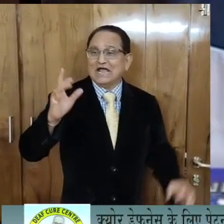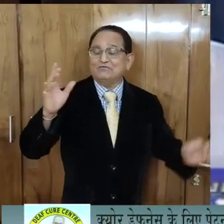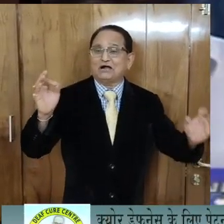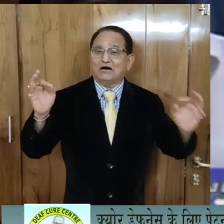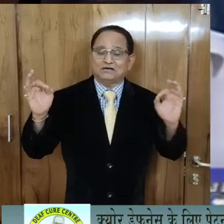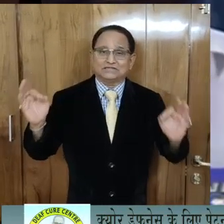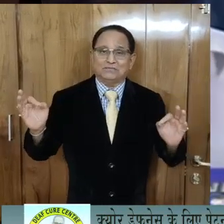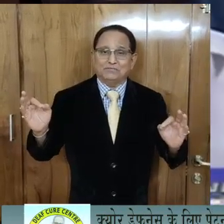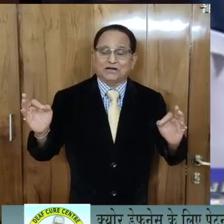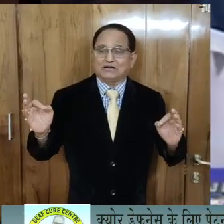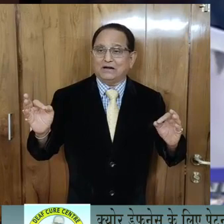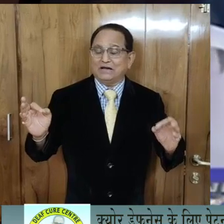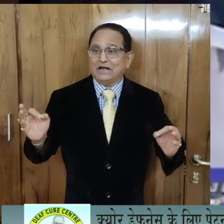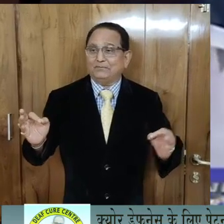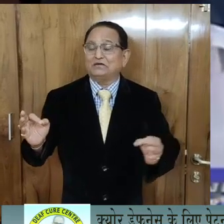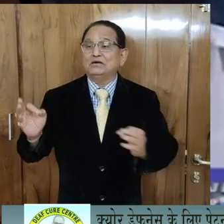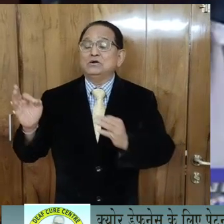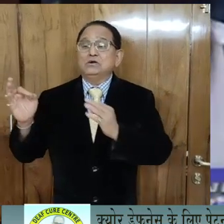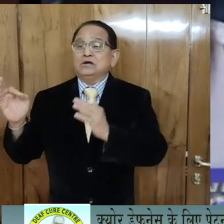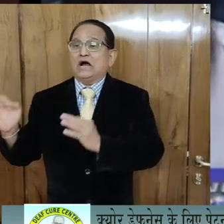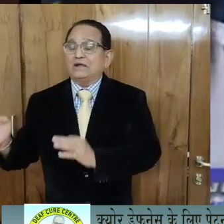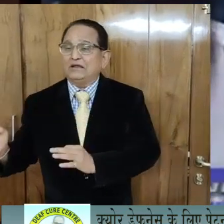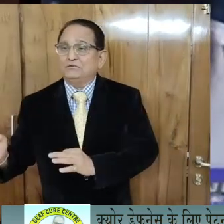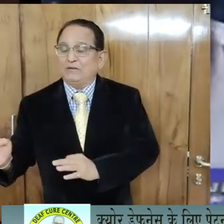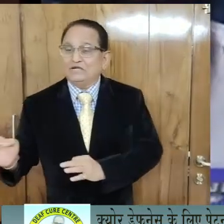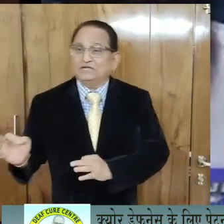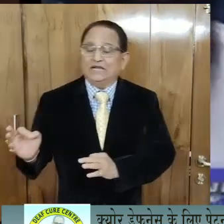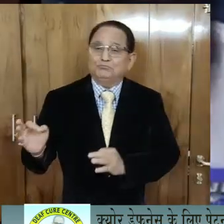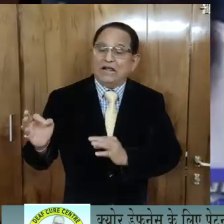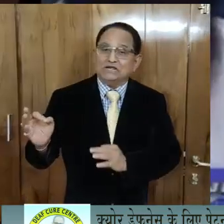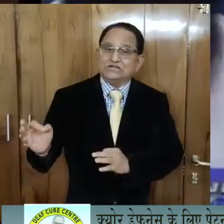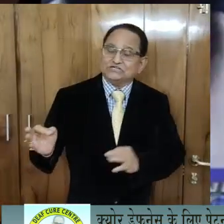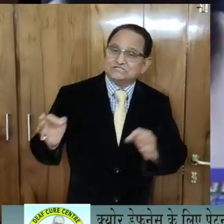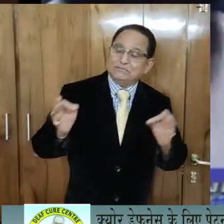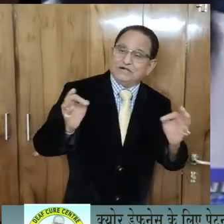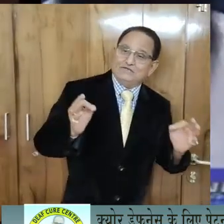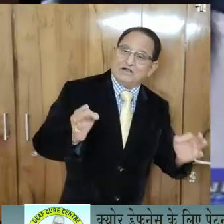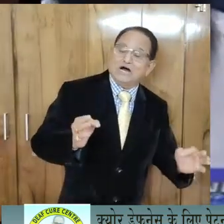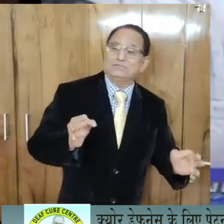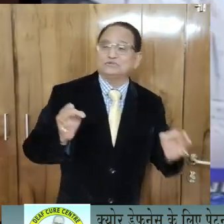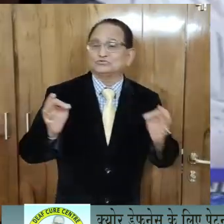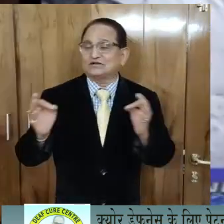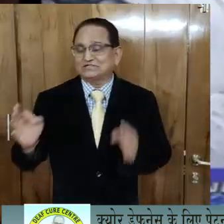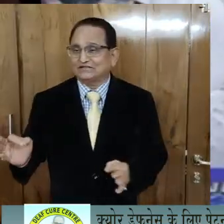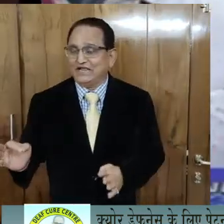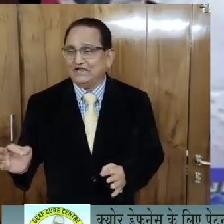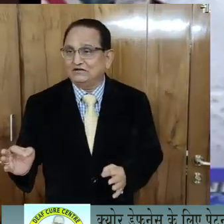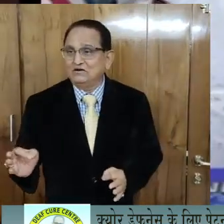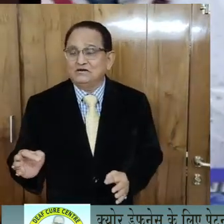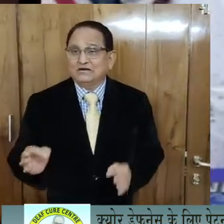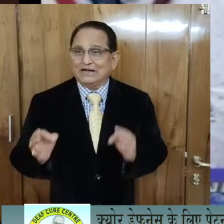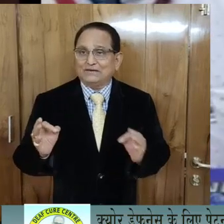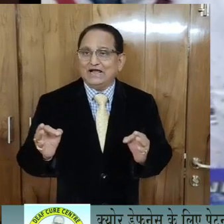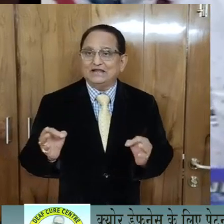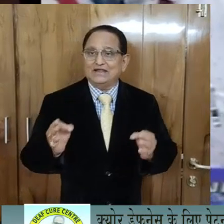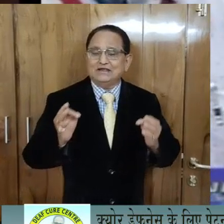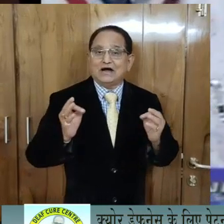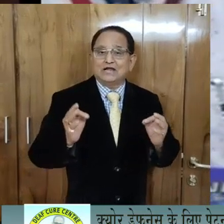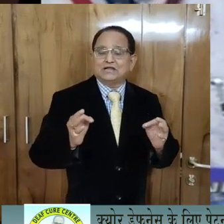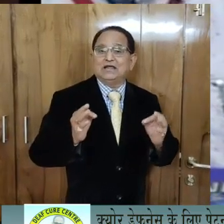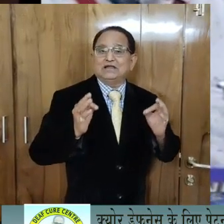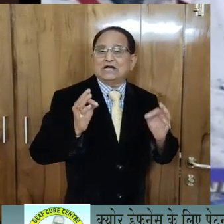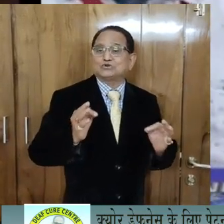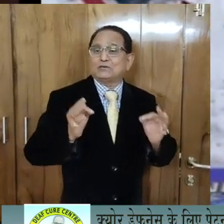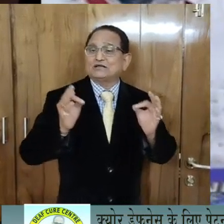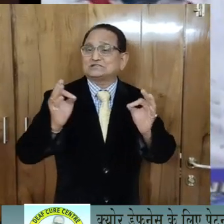जाने से आयोगा कान का तमप गर का बैलापन कान में इंप्लांटेशन से बिगड़े वे कान भी शुदर सकते हैं घबराई नहीं